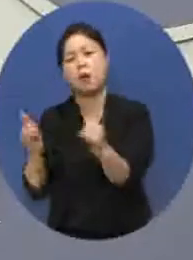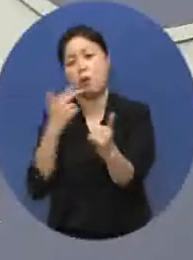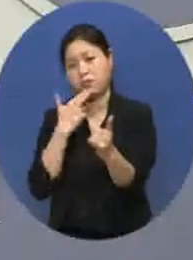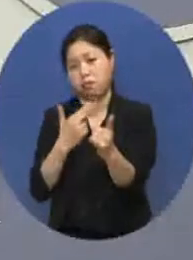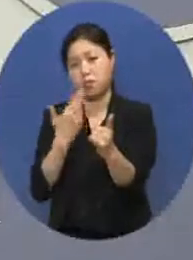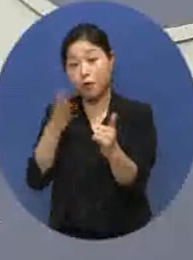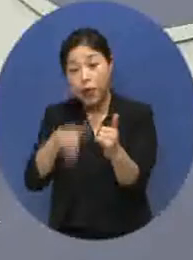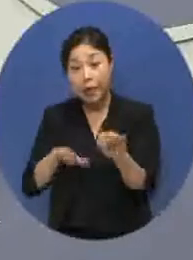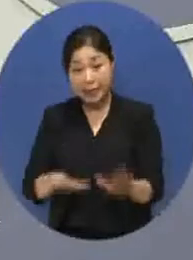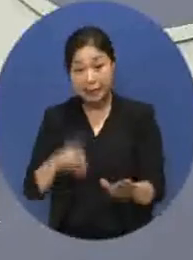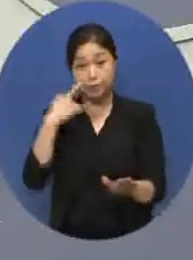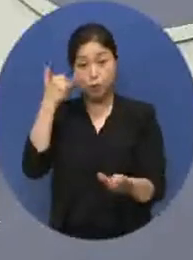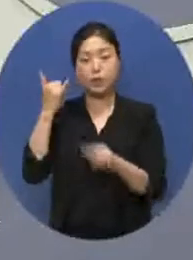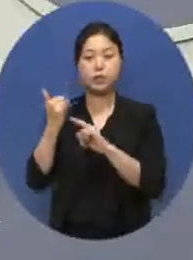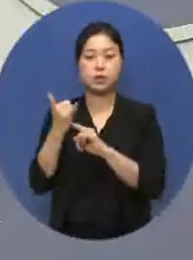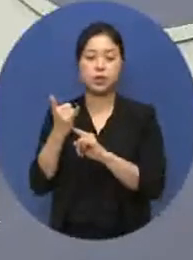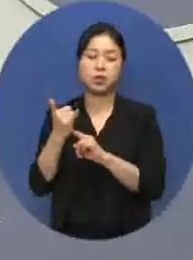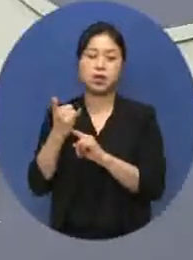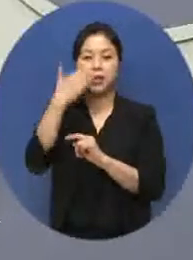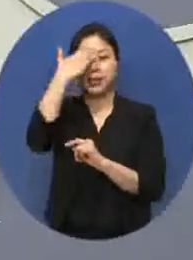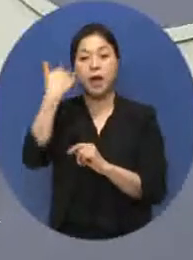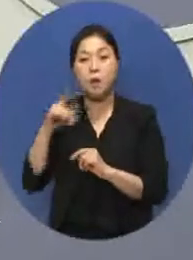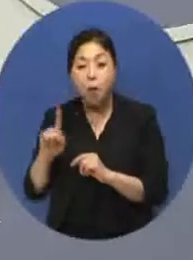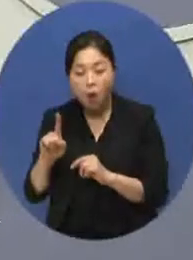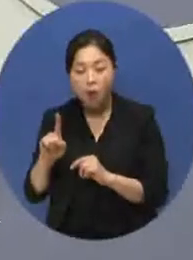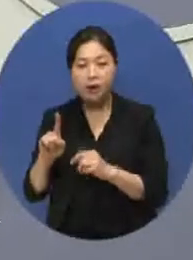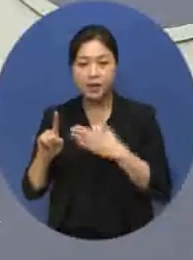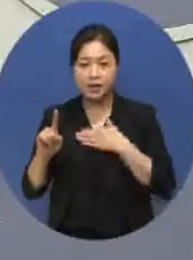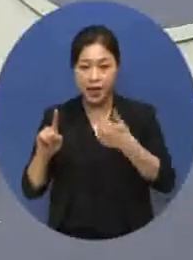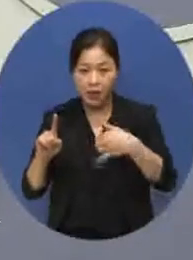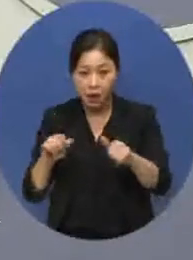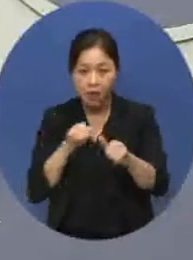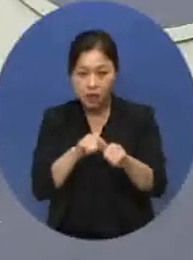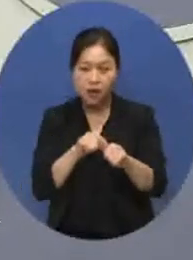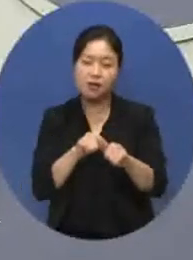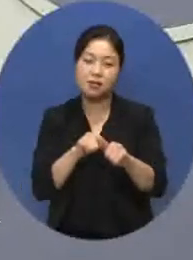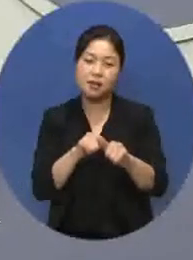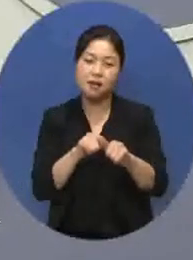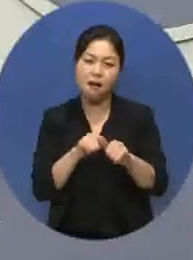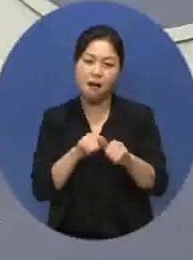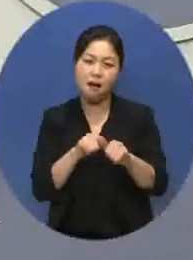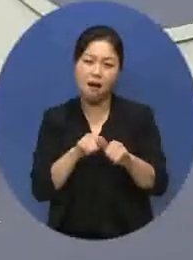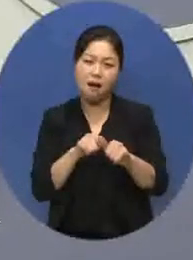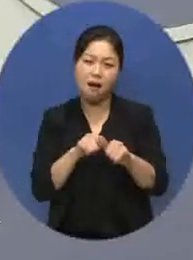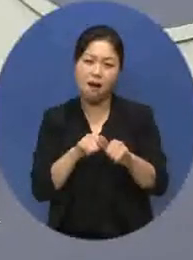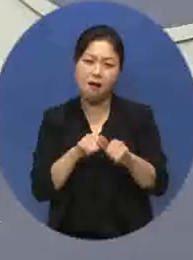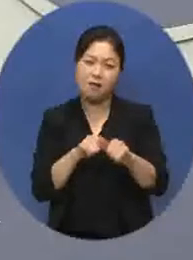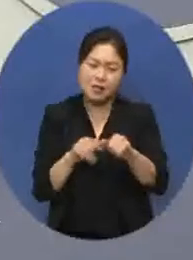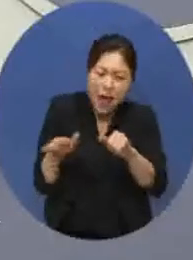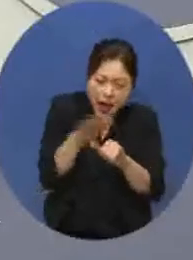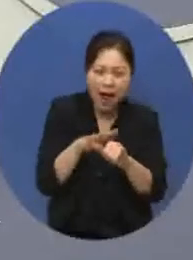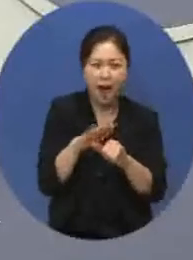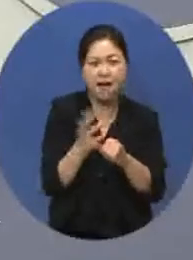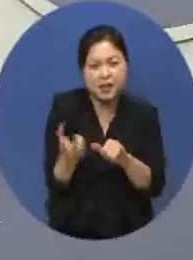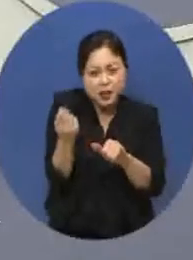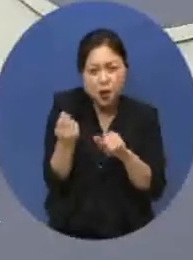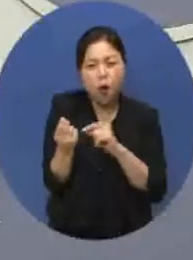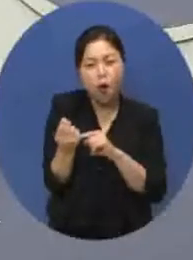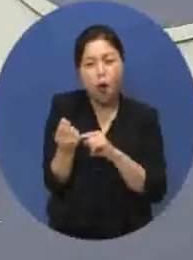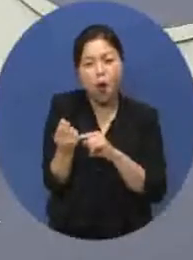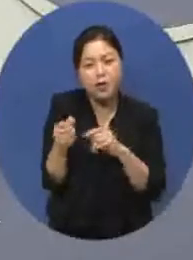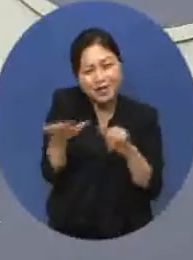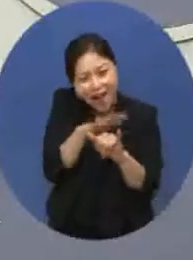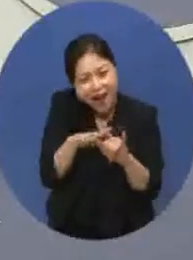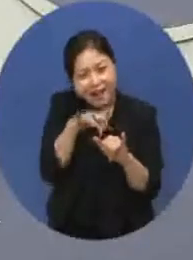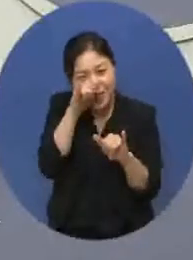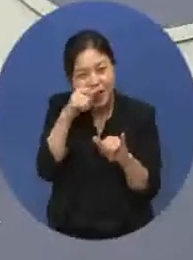요즘 부모님들은 다행스럽게 그 자녀한테 과한 이상으로 애정을 가지시고